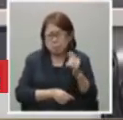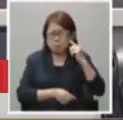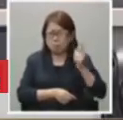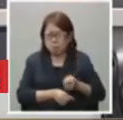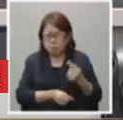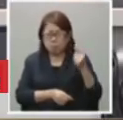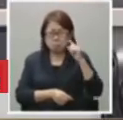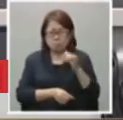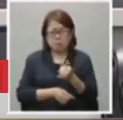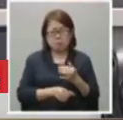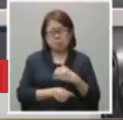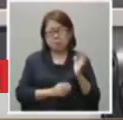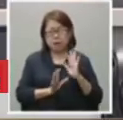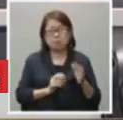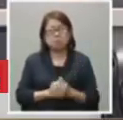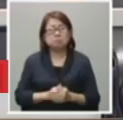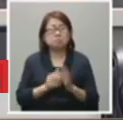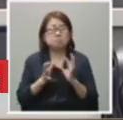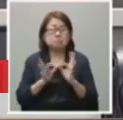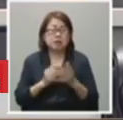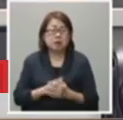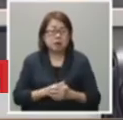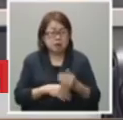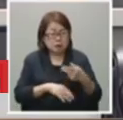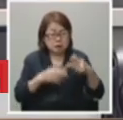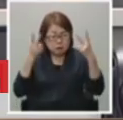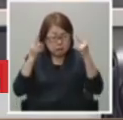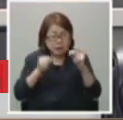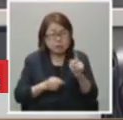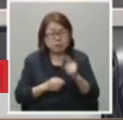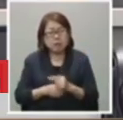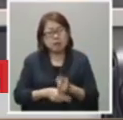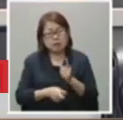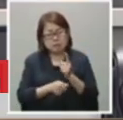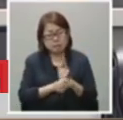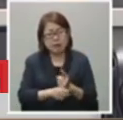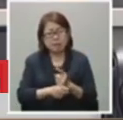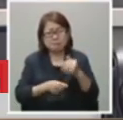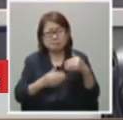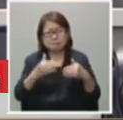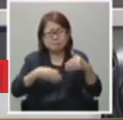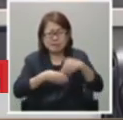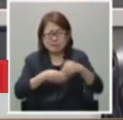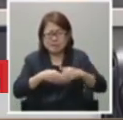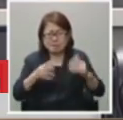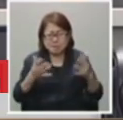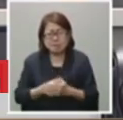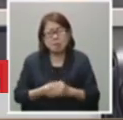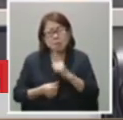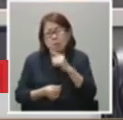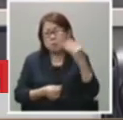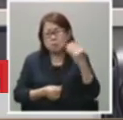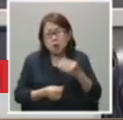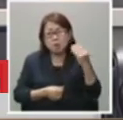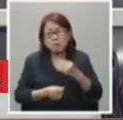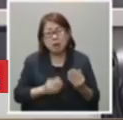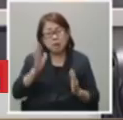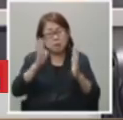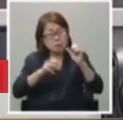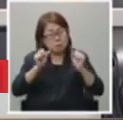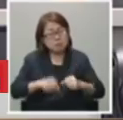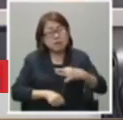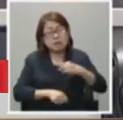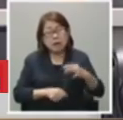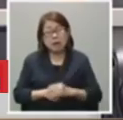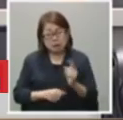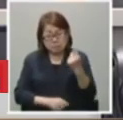ก็มันไม่ได้มาตามระบอบประชาธิปไตยที่แท้จริงเงี้ยท่านก็ชอบอ้างก็มาตามระบอบประชาธิปไตยก็เสียงในสภาโหวตเอาเก่งจริงโหวตใหม่ไ